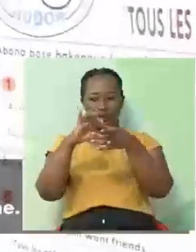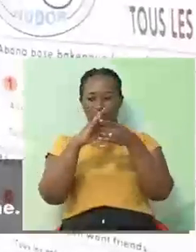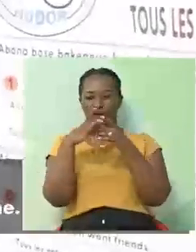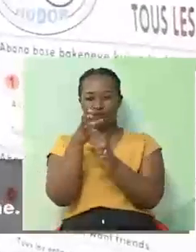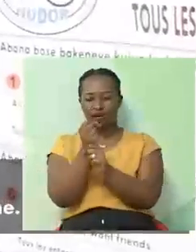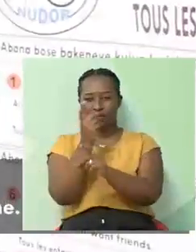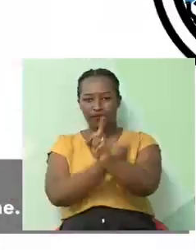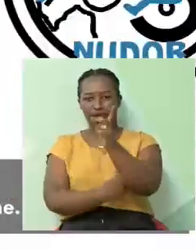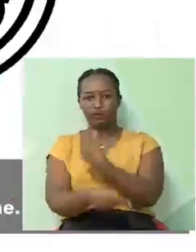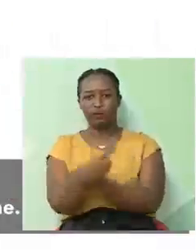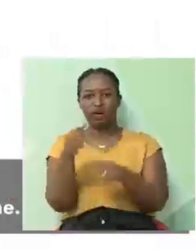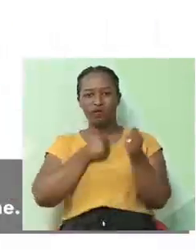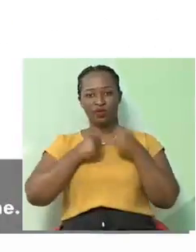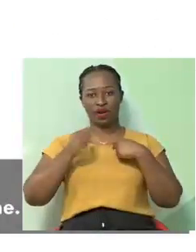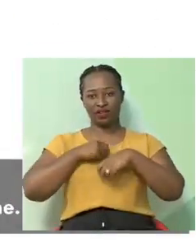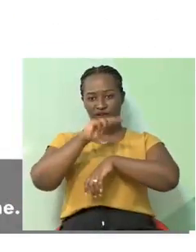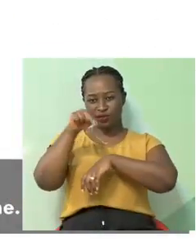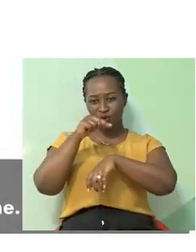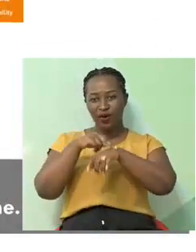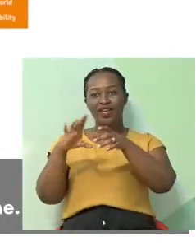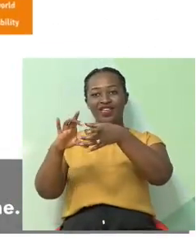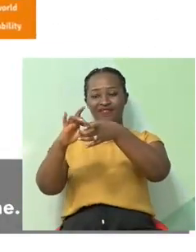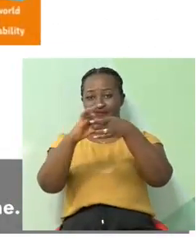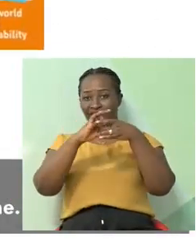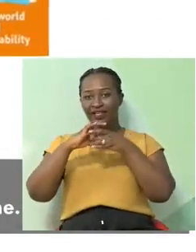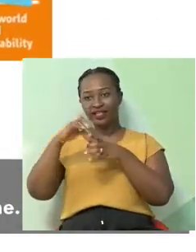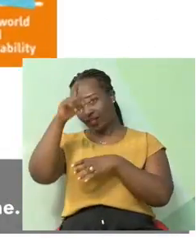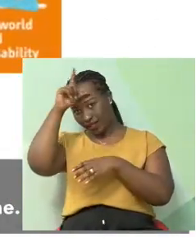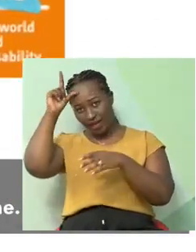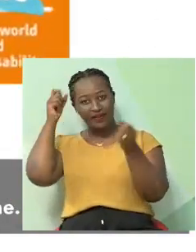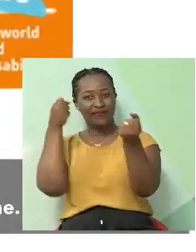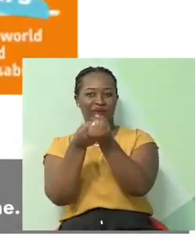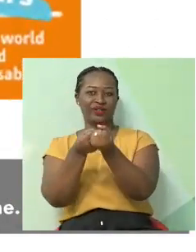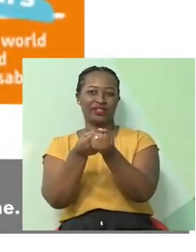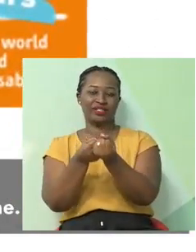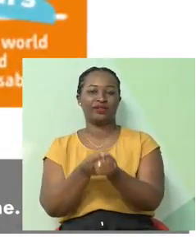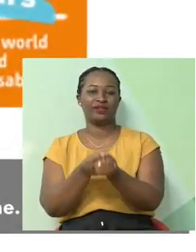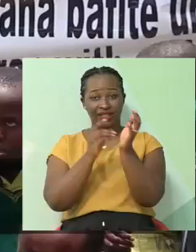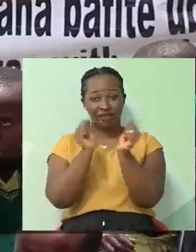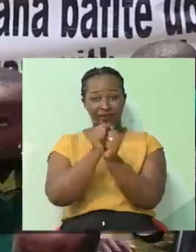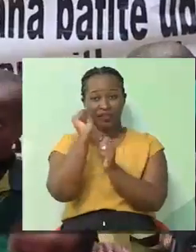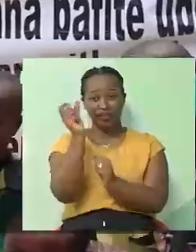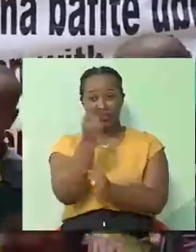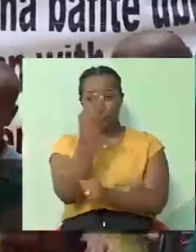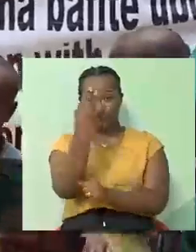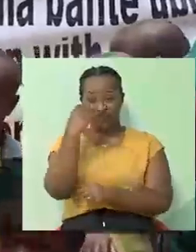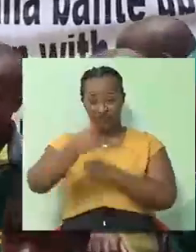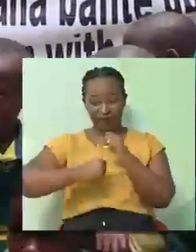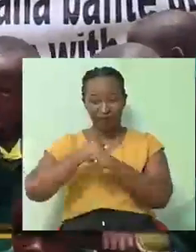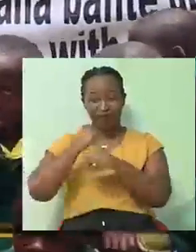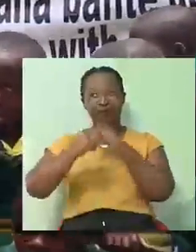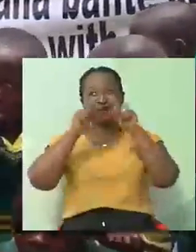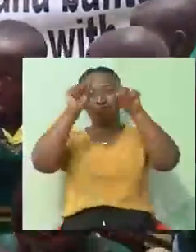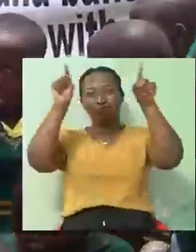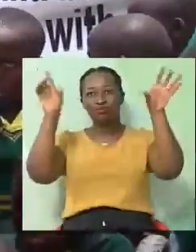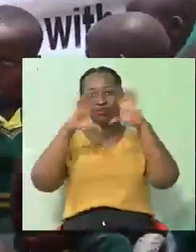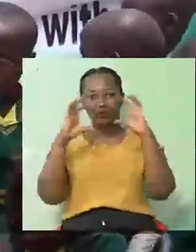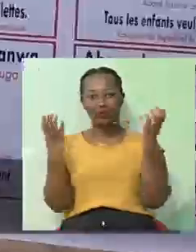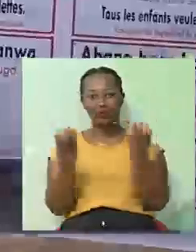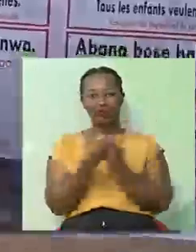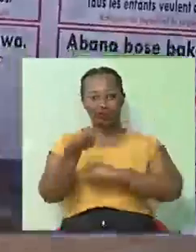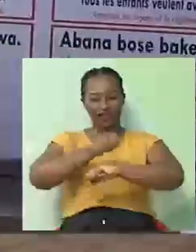n'ihuriro ry'imiryango y'abantu bafite ubumuga mu Rwanda NIDOR ku bufatanye n'umuryango Fondation Liliane tariki ya 15 Werurwe buri mwaka hirya